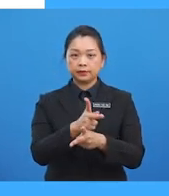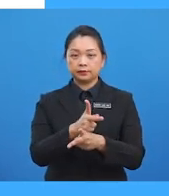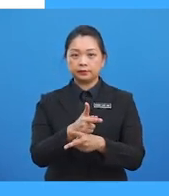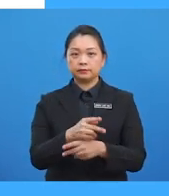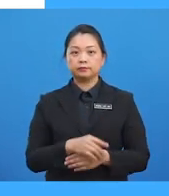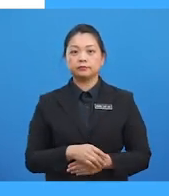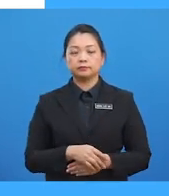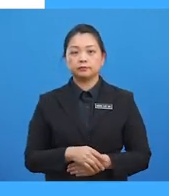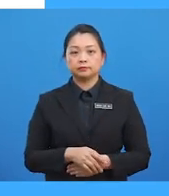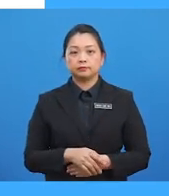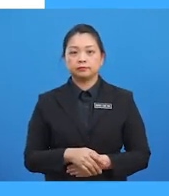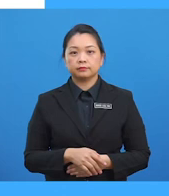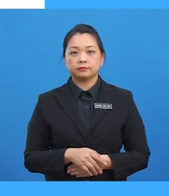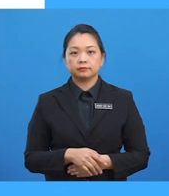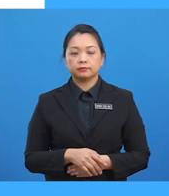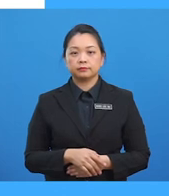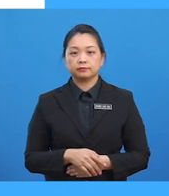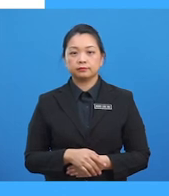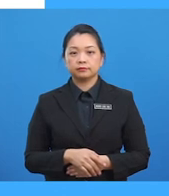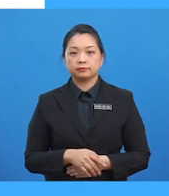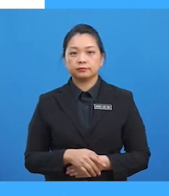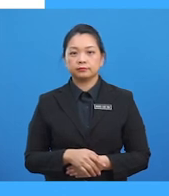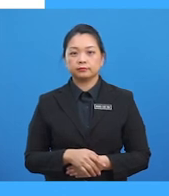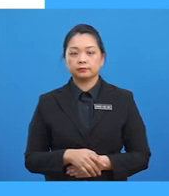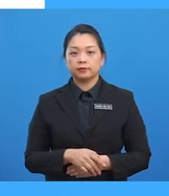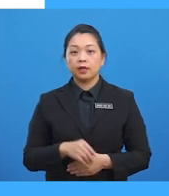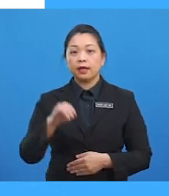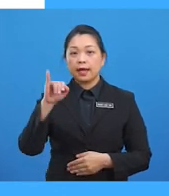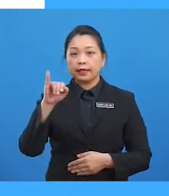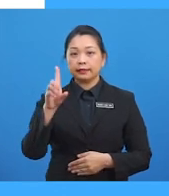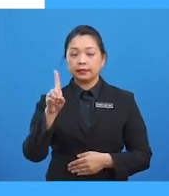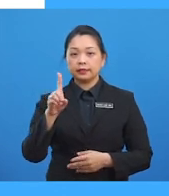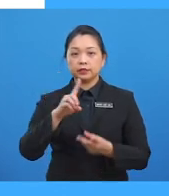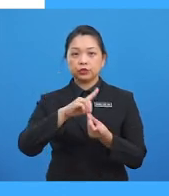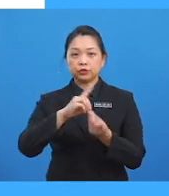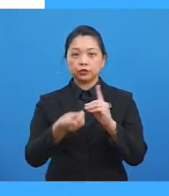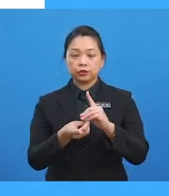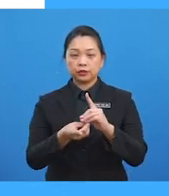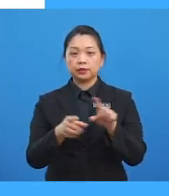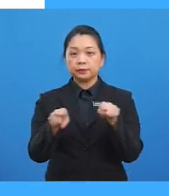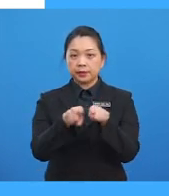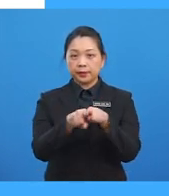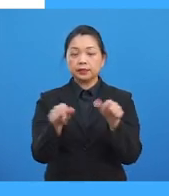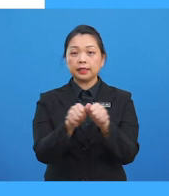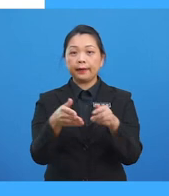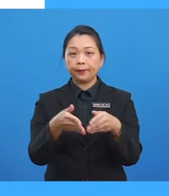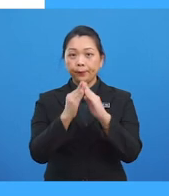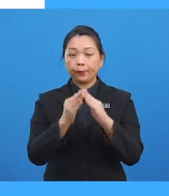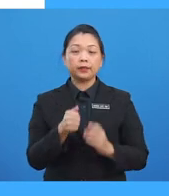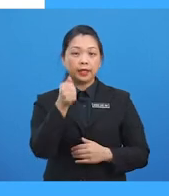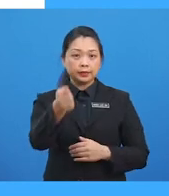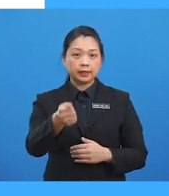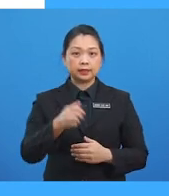contohnya thumb drive. Yang kelapan, ID digital hendaklah disertakan dengan permohonan anda.